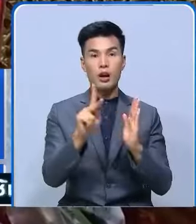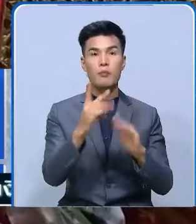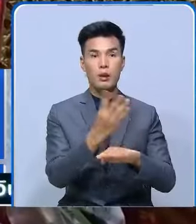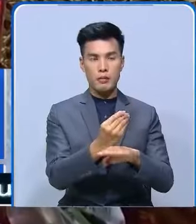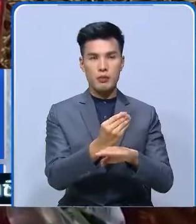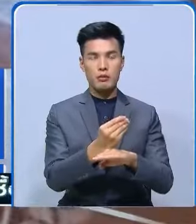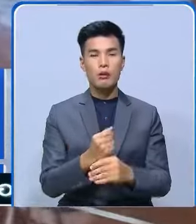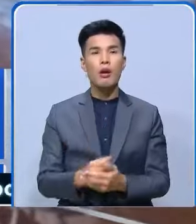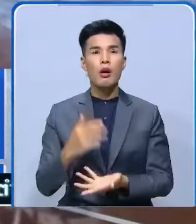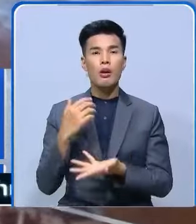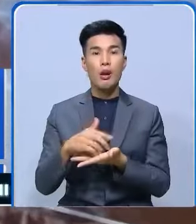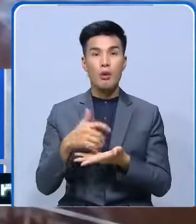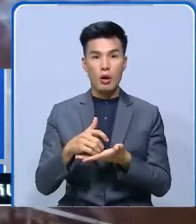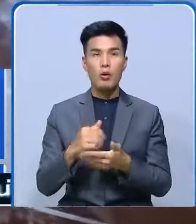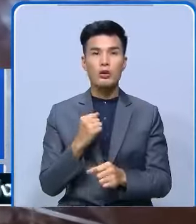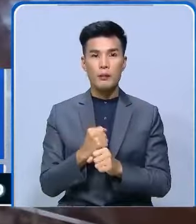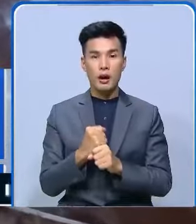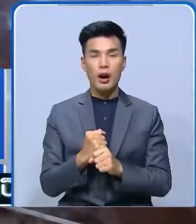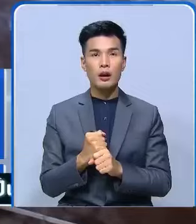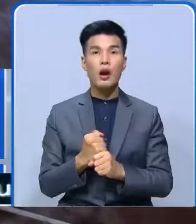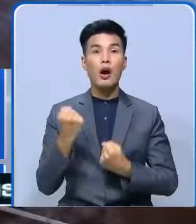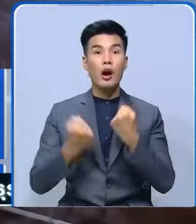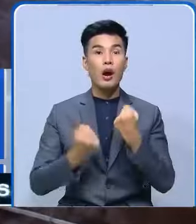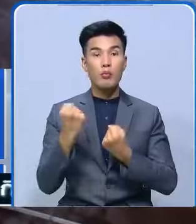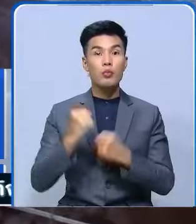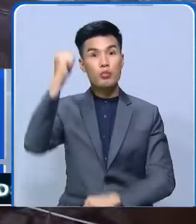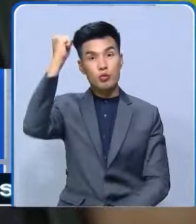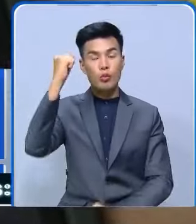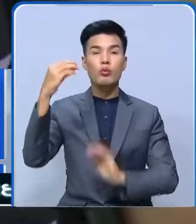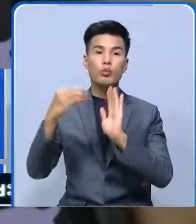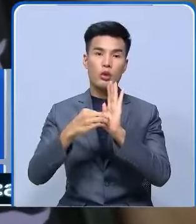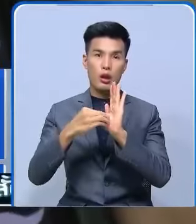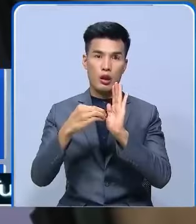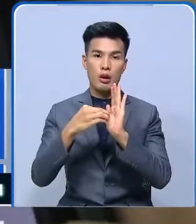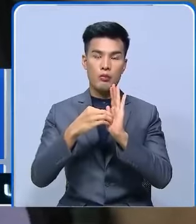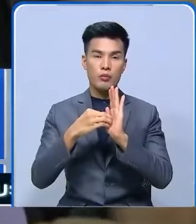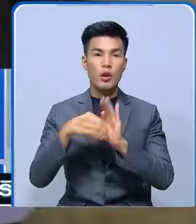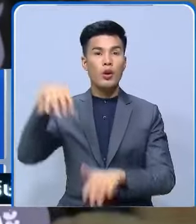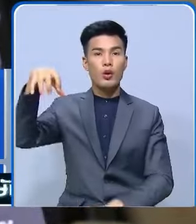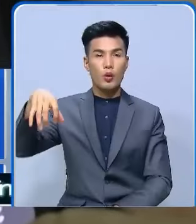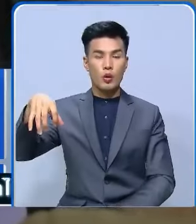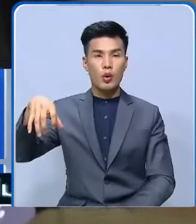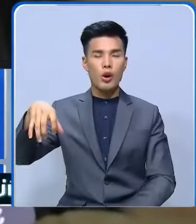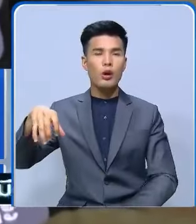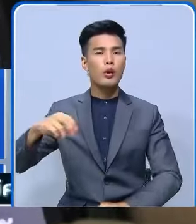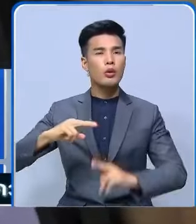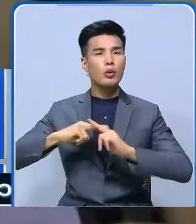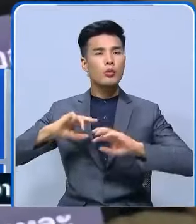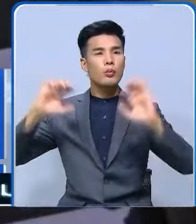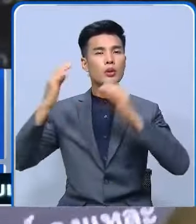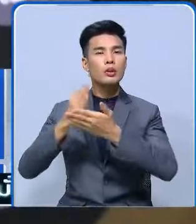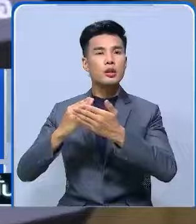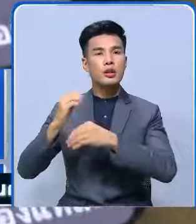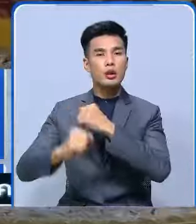โดยเจ้าตัวเล่าให้ฟังว่าทำงานเป็นพนักงานขับรถเมล์ในกรุงเทพฯนี่แหละสังกัดหน่วยงานรัฐวิสาหกิจมา 7ปีแล้วนะ